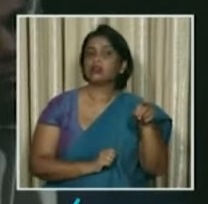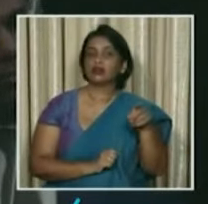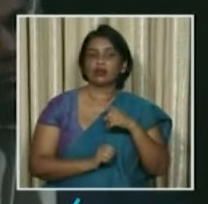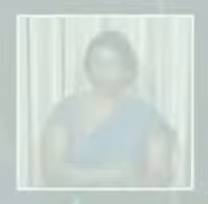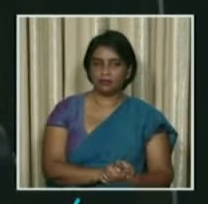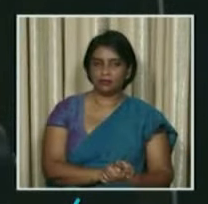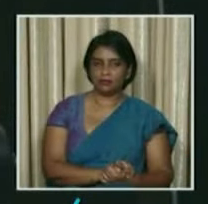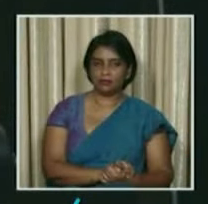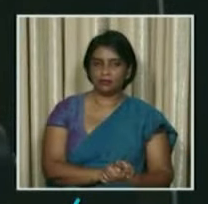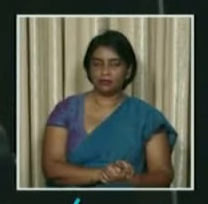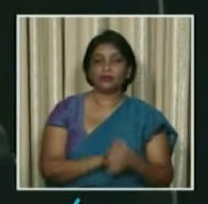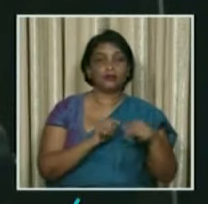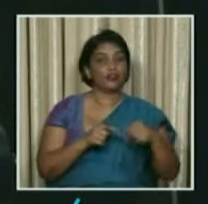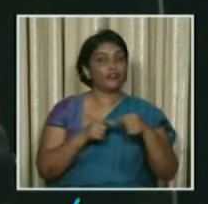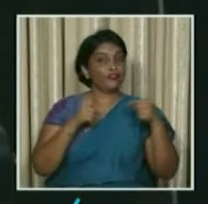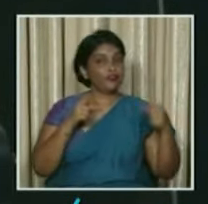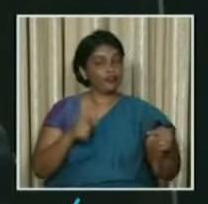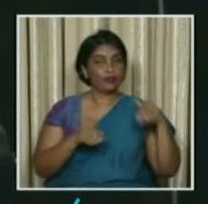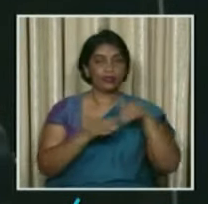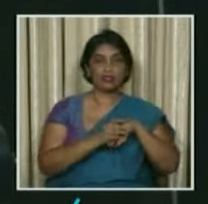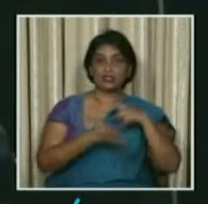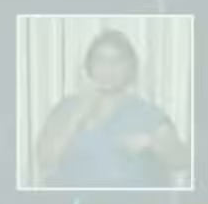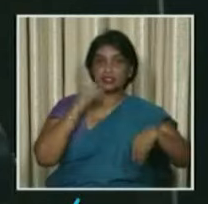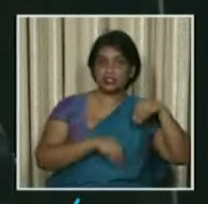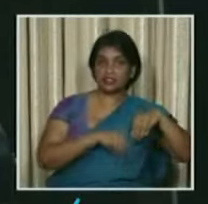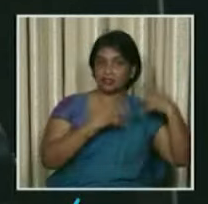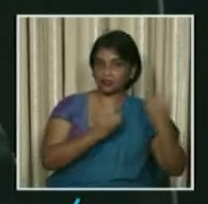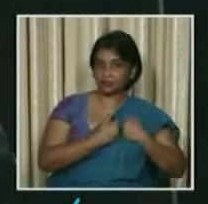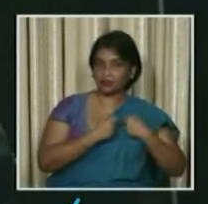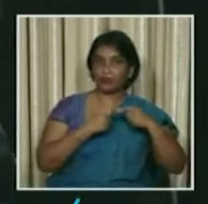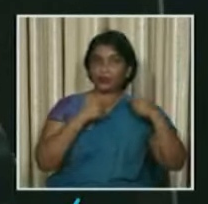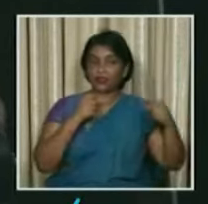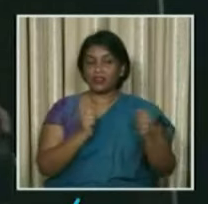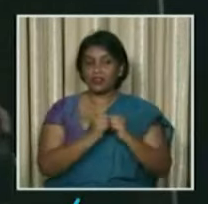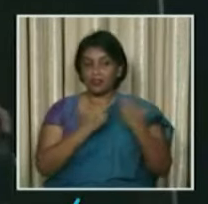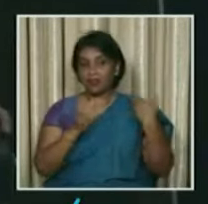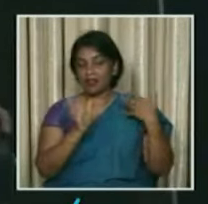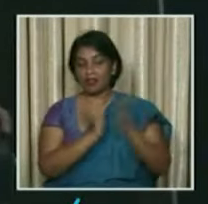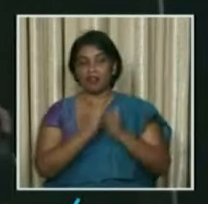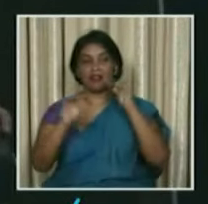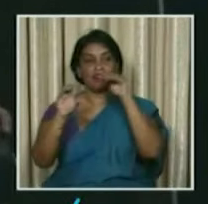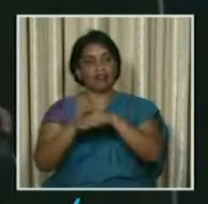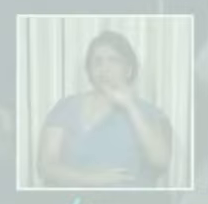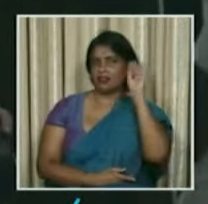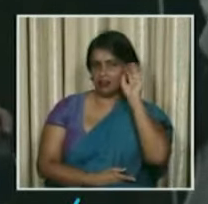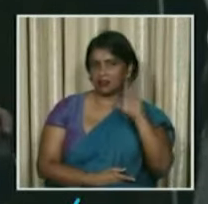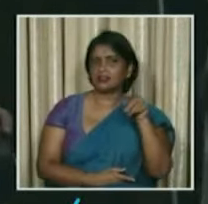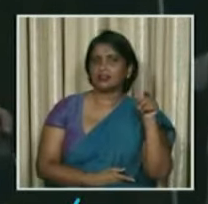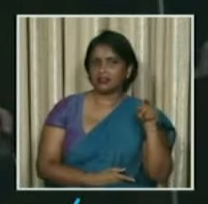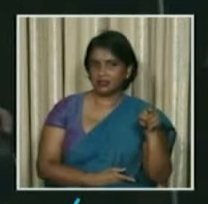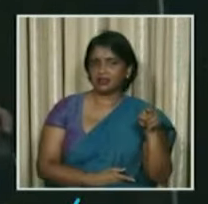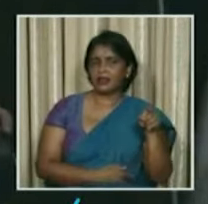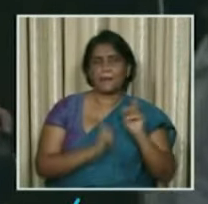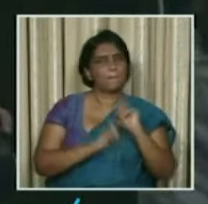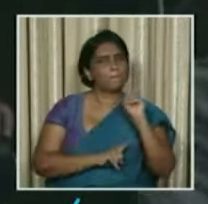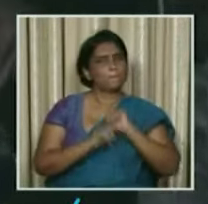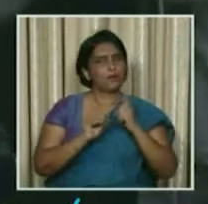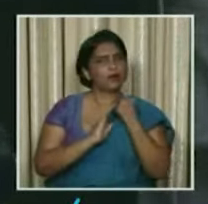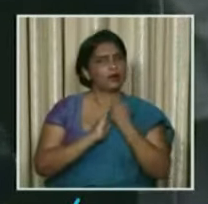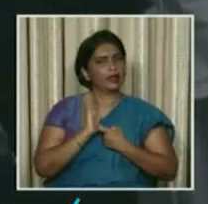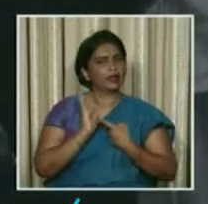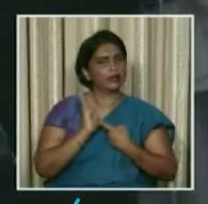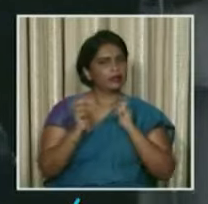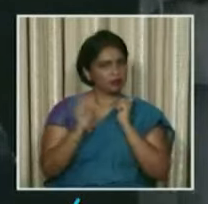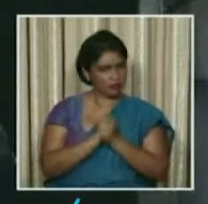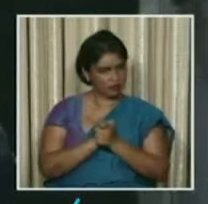මම දැනගන්න කැමතියි. විපක්ෂයේ ඉඳලා ඡන්ද අරගෙන ගිහිලි වෙලා විපක්ෂයක් කරගන්න බැරුවද ආණ්ඩුවේ තනහත වෙලා අපේ වැඩ ගන්න අහනවා. මේකේ පාර්ලිමේන්තු සම්ප්‍රදාය වෙනස්